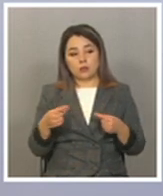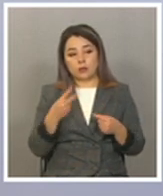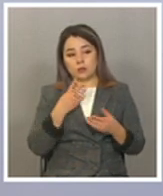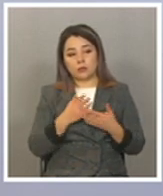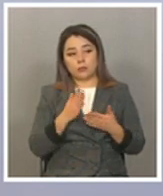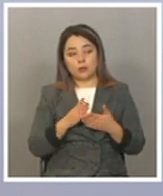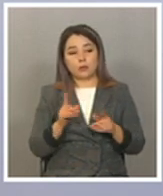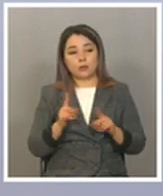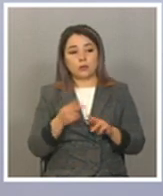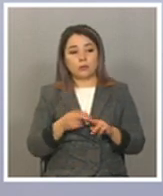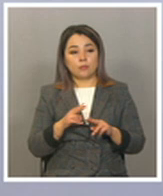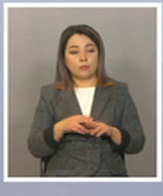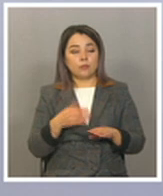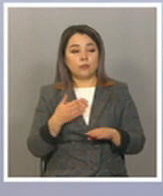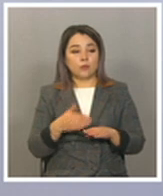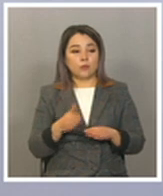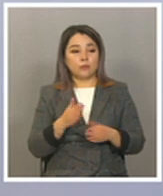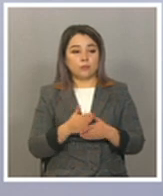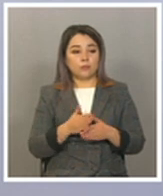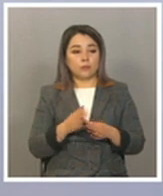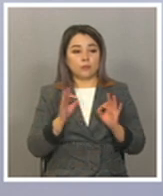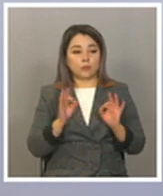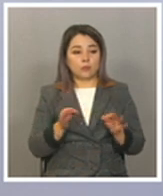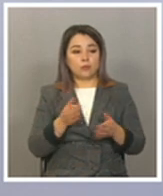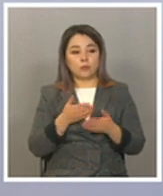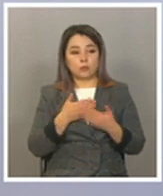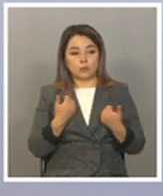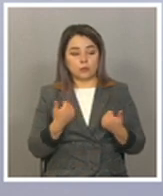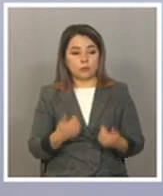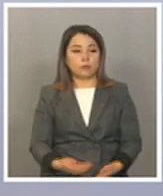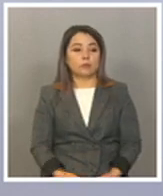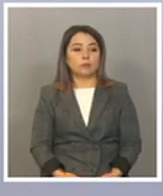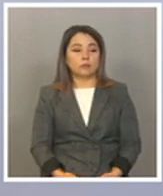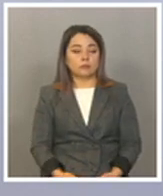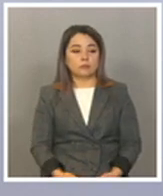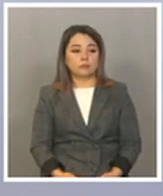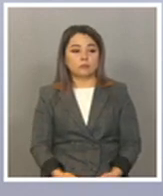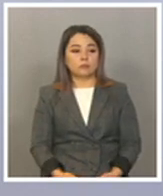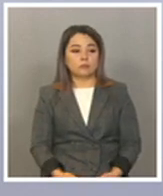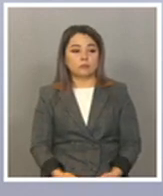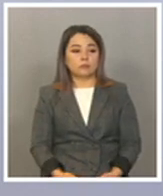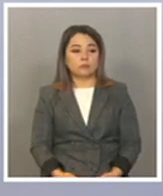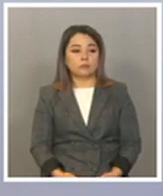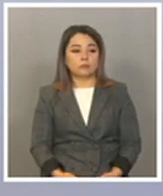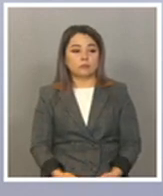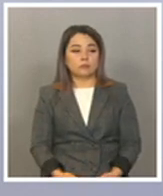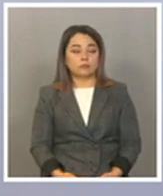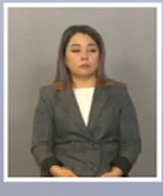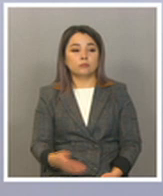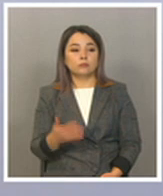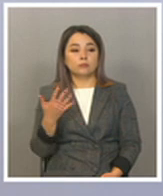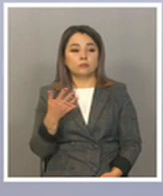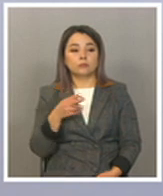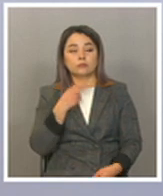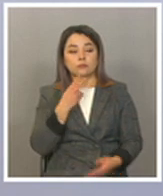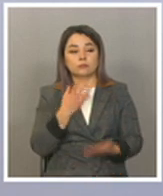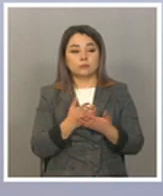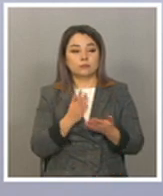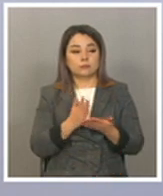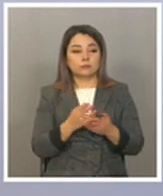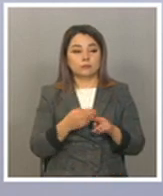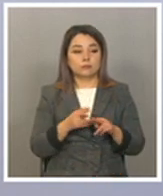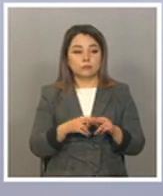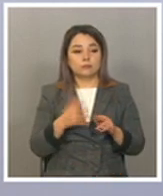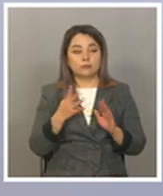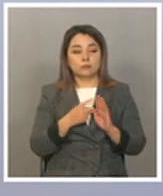Себебі бізде бөлшегіміз дұрыс бөлшек болу керек. Екінші, 5 тапарып тексерейік. 5 бөлінген 9